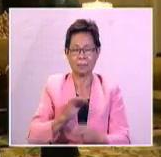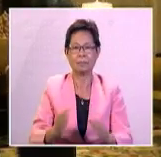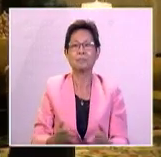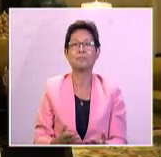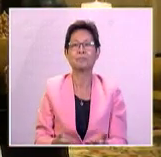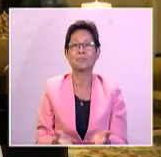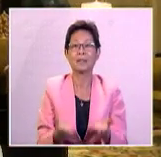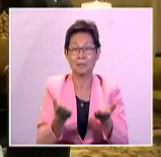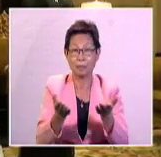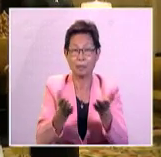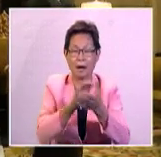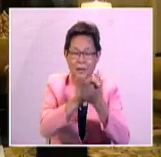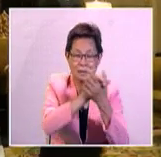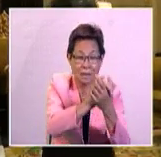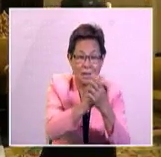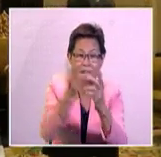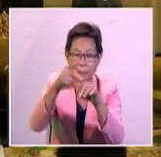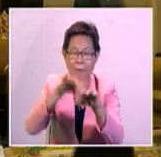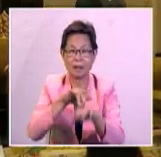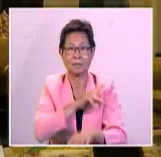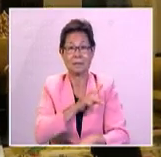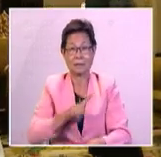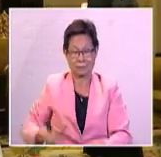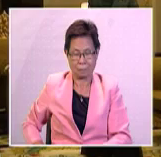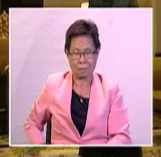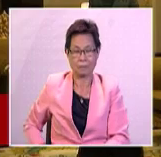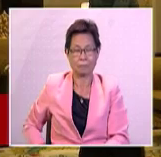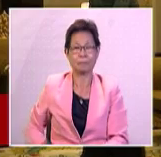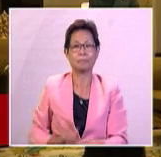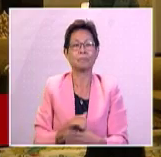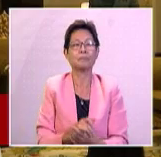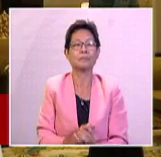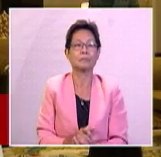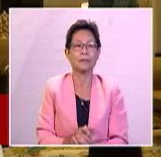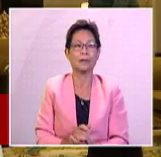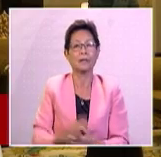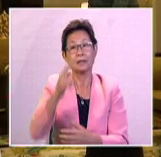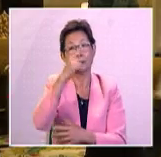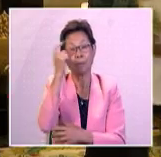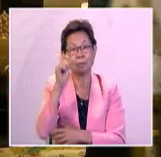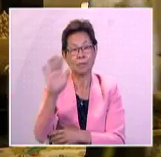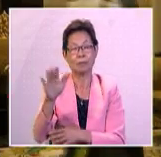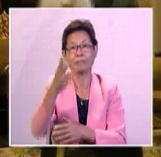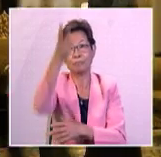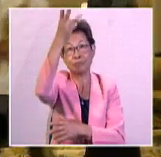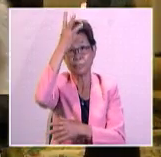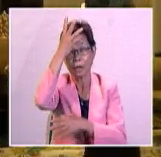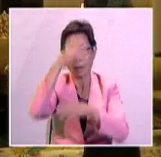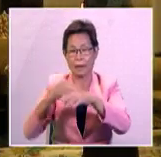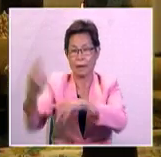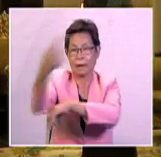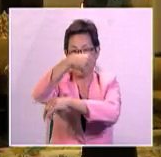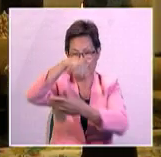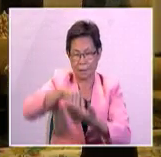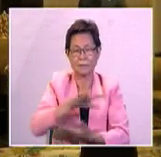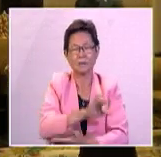tahniah ke bawah Duli Yang Maha Mulia Seri Paduka Yang di-Pertuan Agong di atas pertabalan pada hari ini. Saya rasa merupakan hari